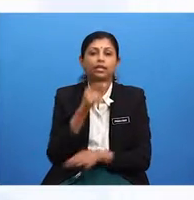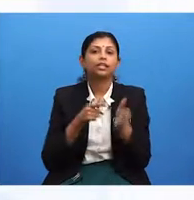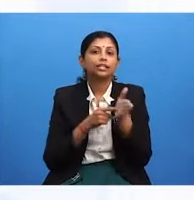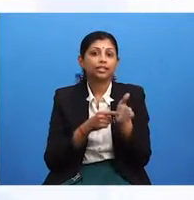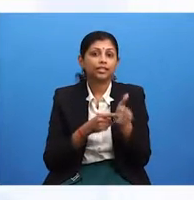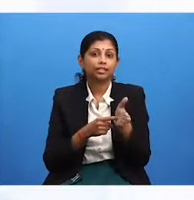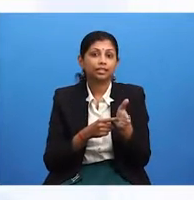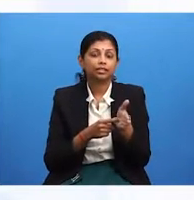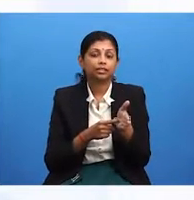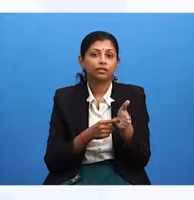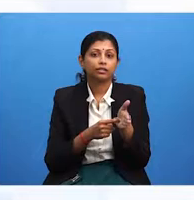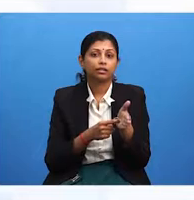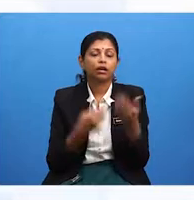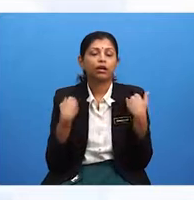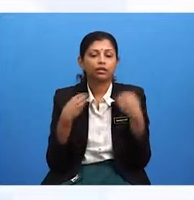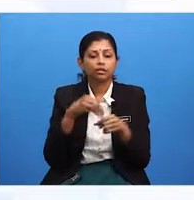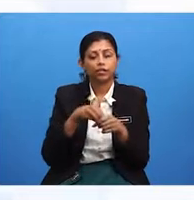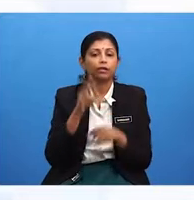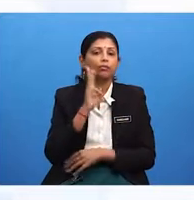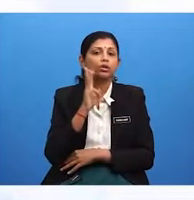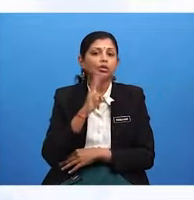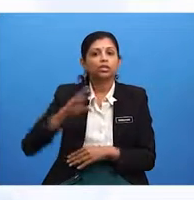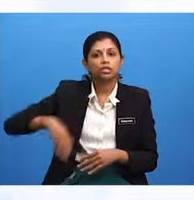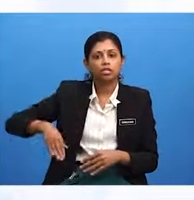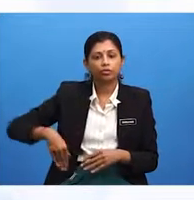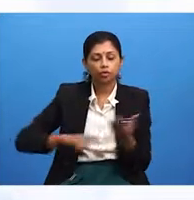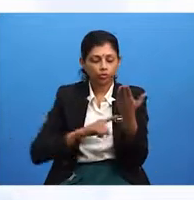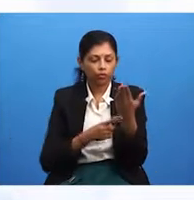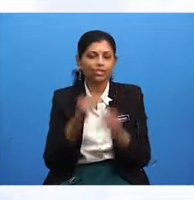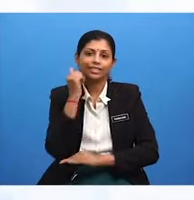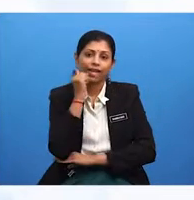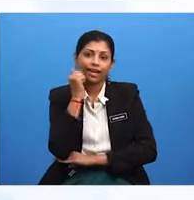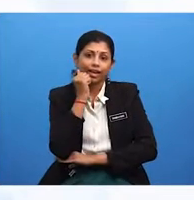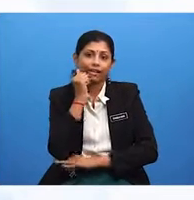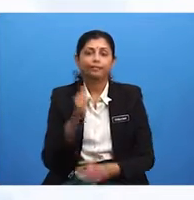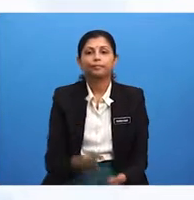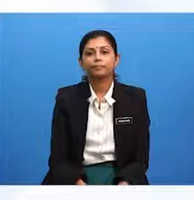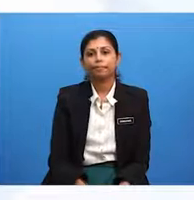dialami oleh seseorang wanita sebelum bermulanya haid.